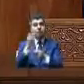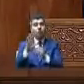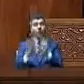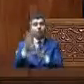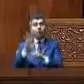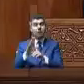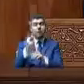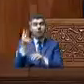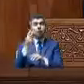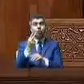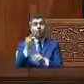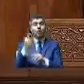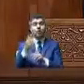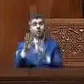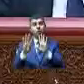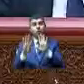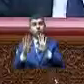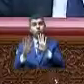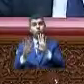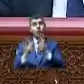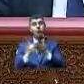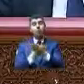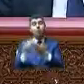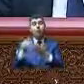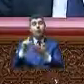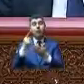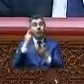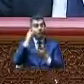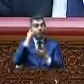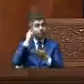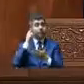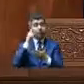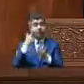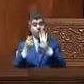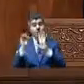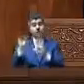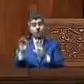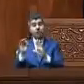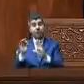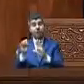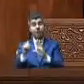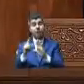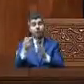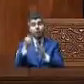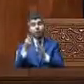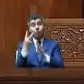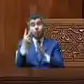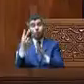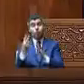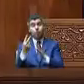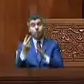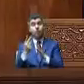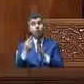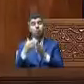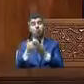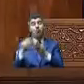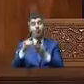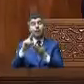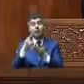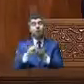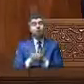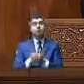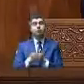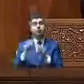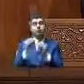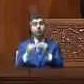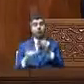2011-2015 ب 22.9 مليار درهم، من 170.2 إلى 193.1 مليار درهم، في حين